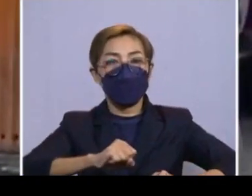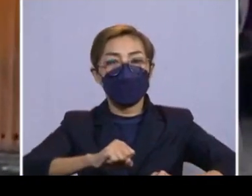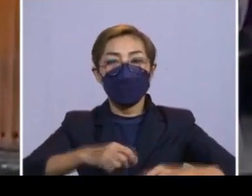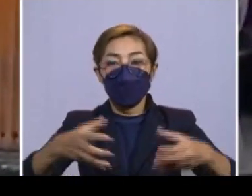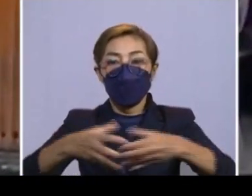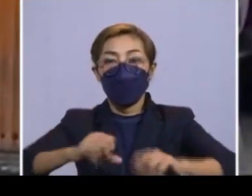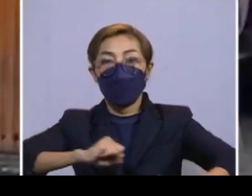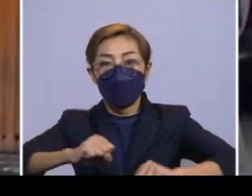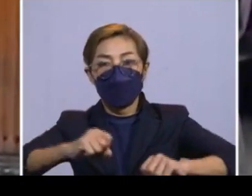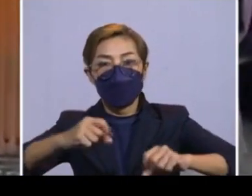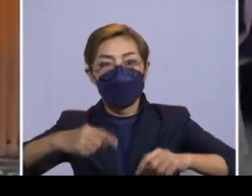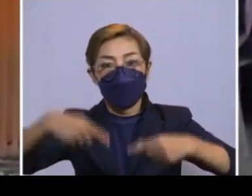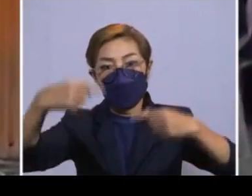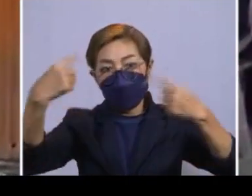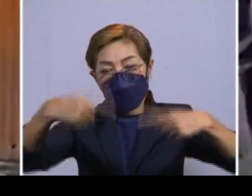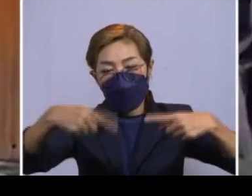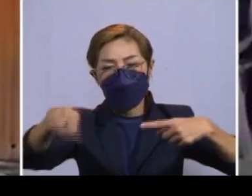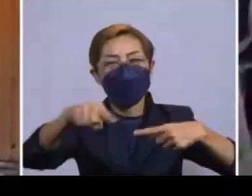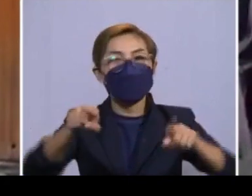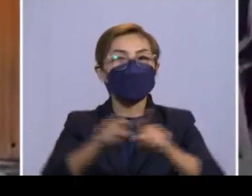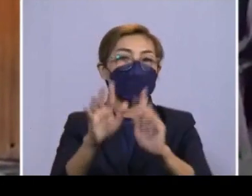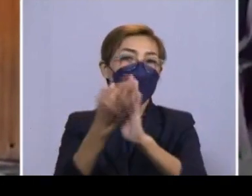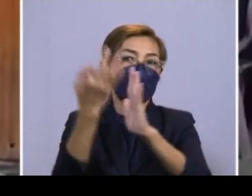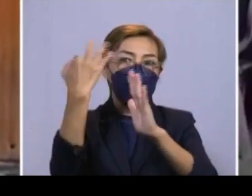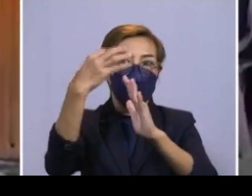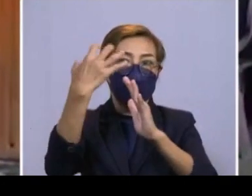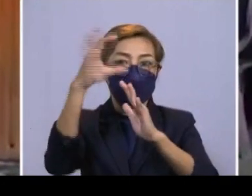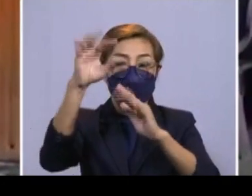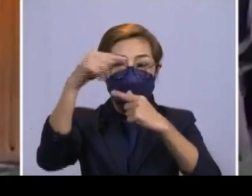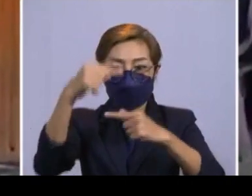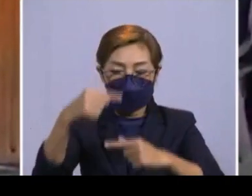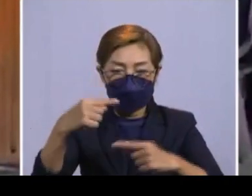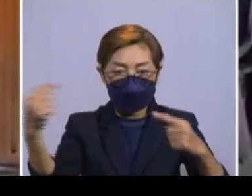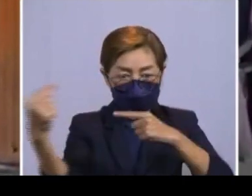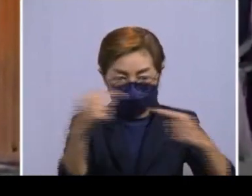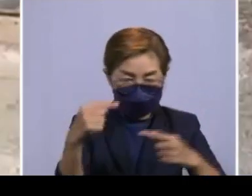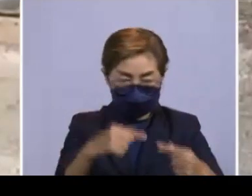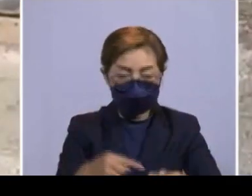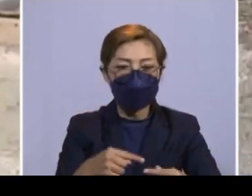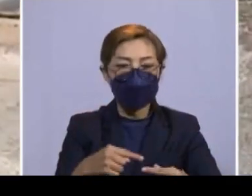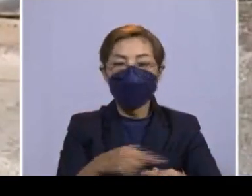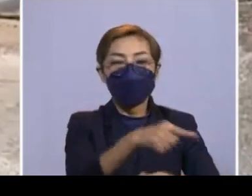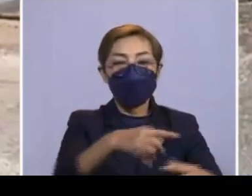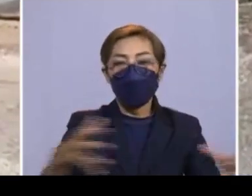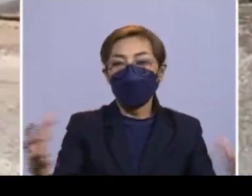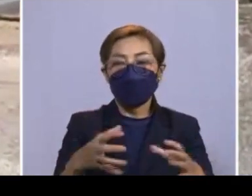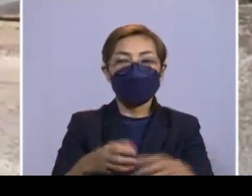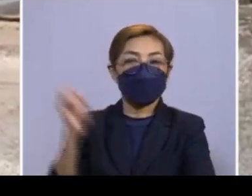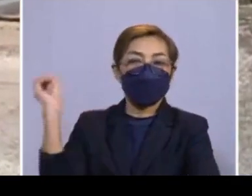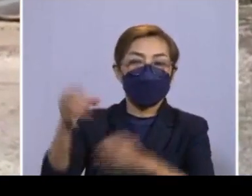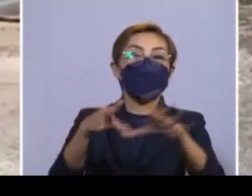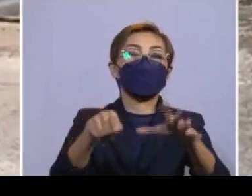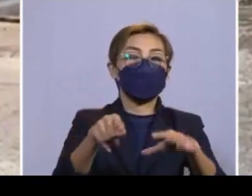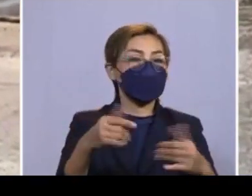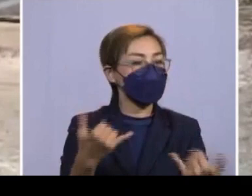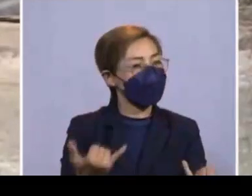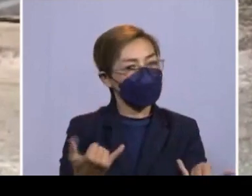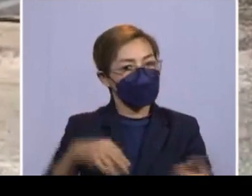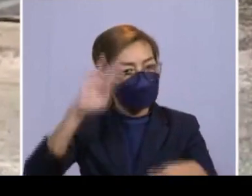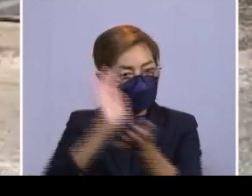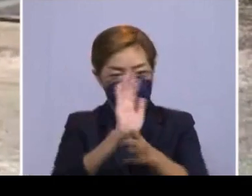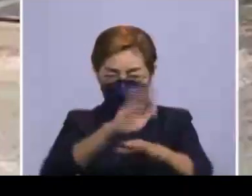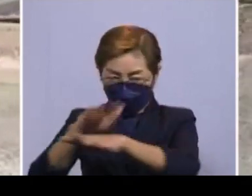าะกันมีการท้าทายกันทางโซเชียลวันนี้จะนำตัวมาให้หมดค่ะโดยท่านจะเรียกประชุมกวาดล้างไม่ให้เกิดเหตุ